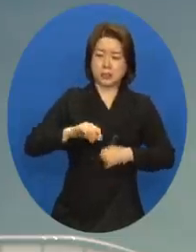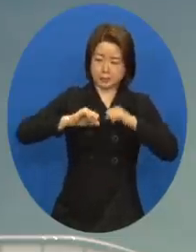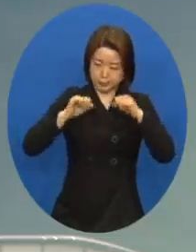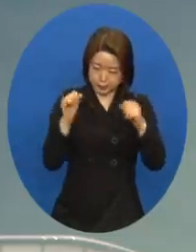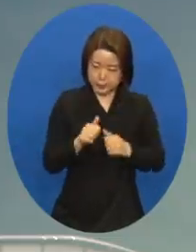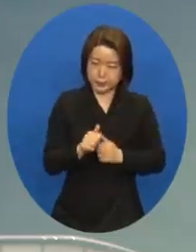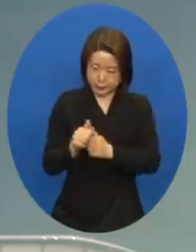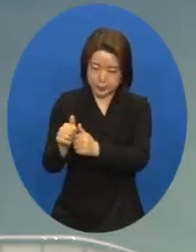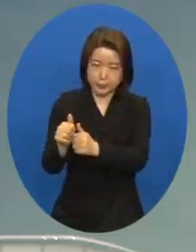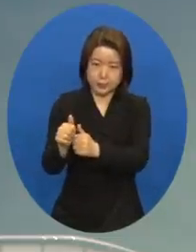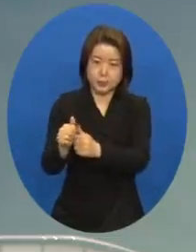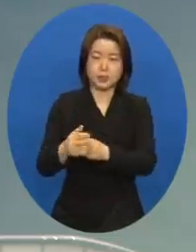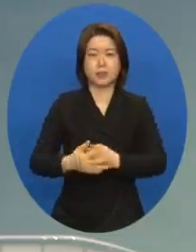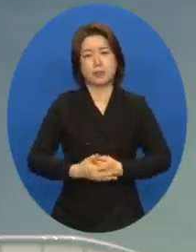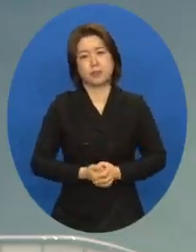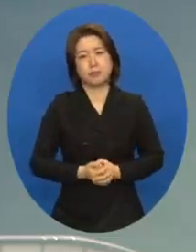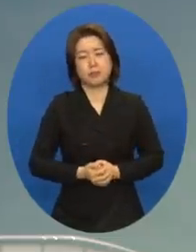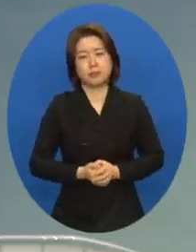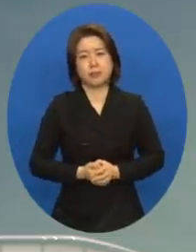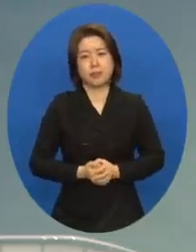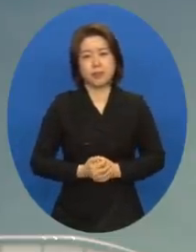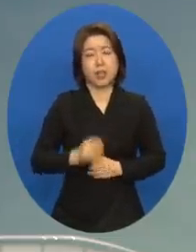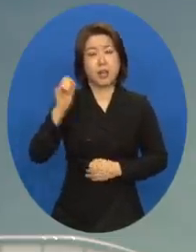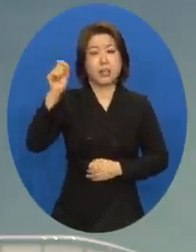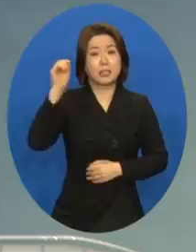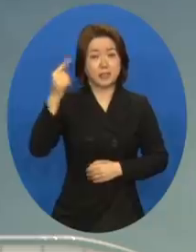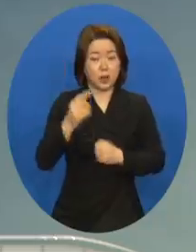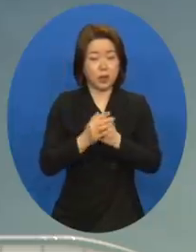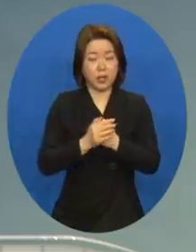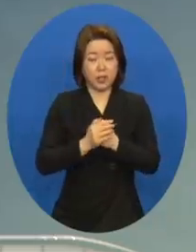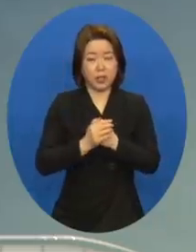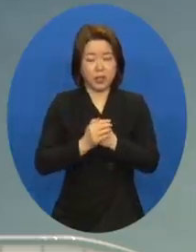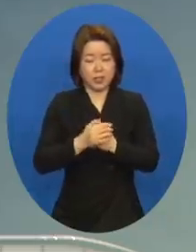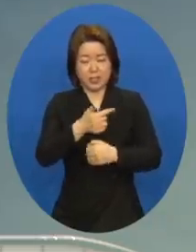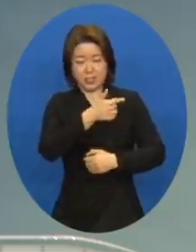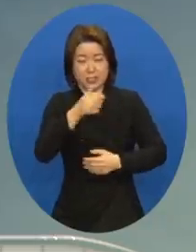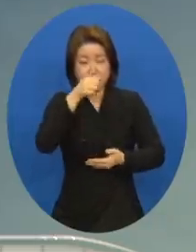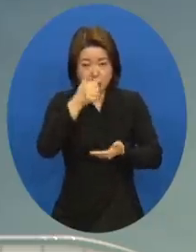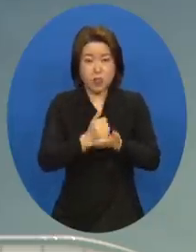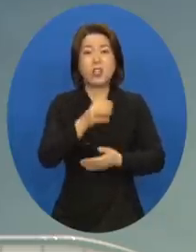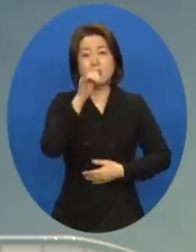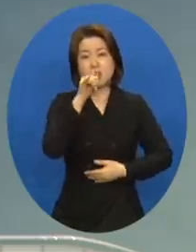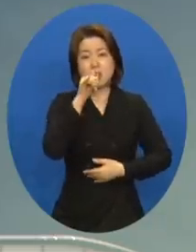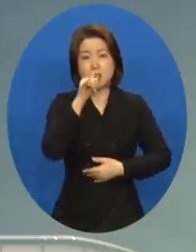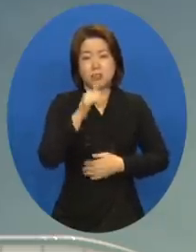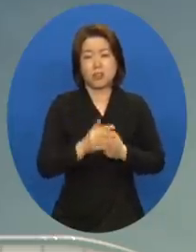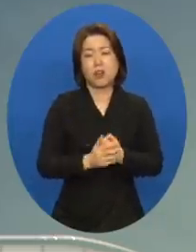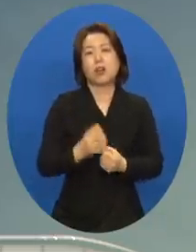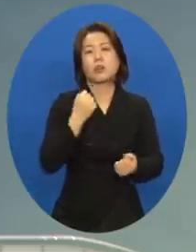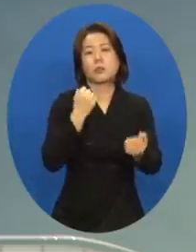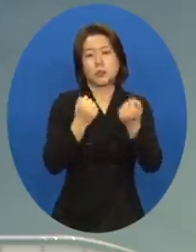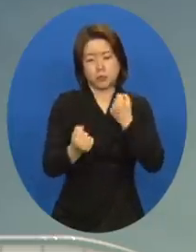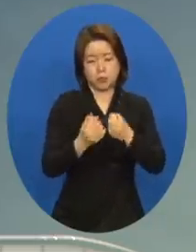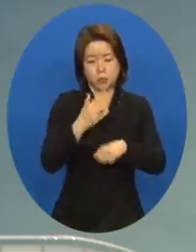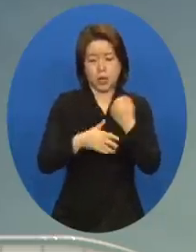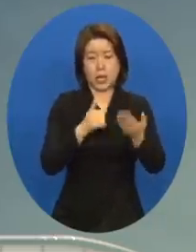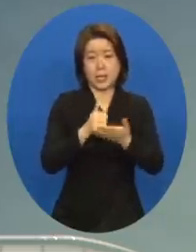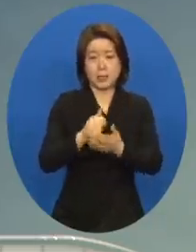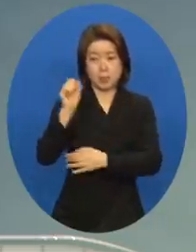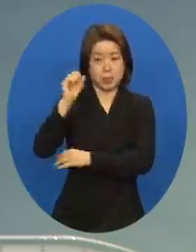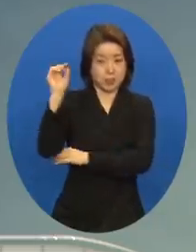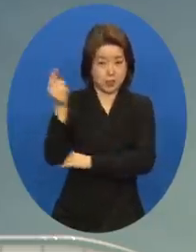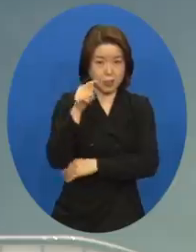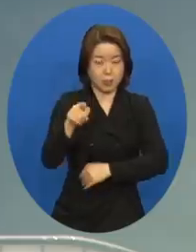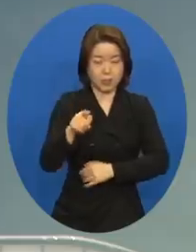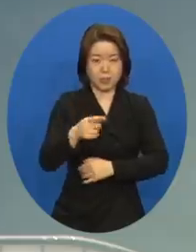다윗 흠이 있었던 사람입니다. 큰 죄도 지었습니다. 그럼에도 불구하고 하나님이 다윗을